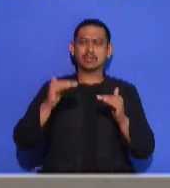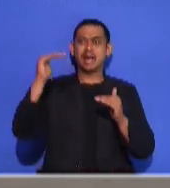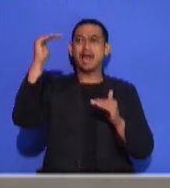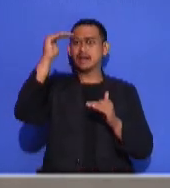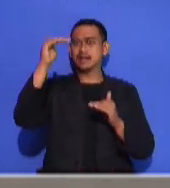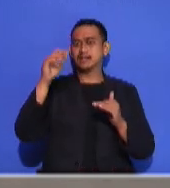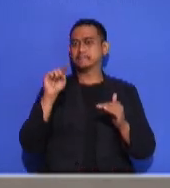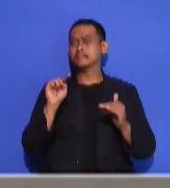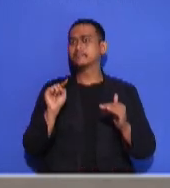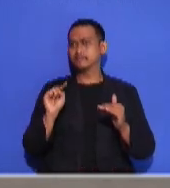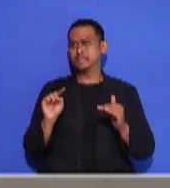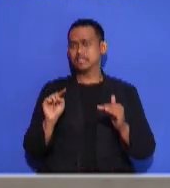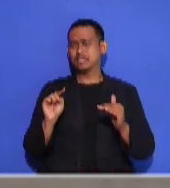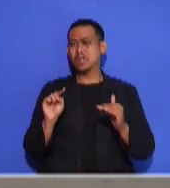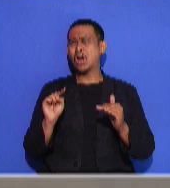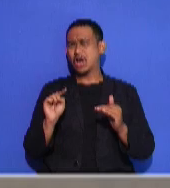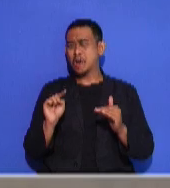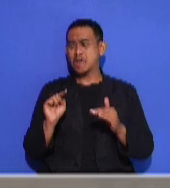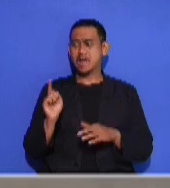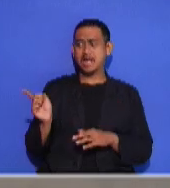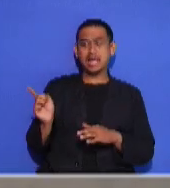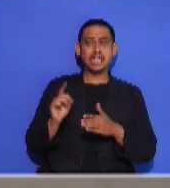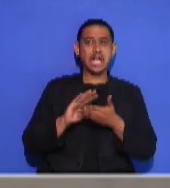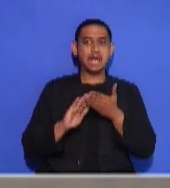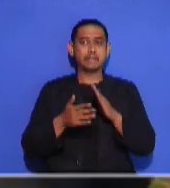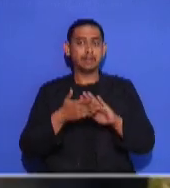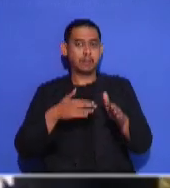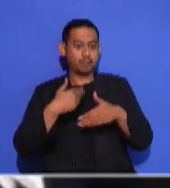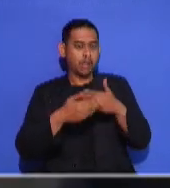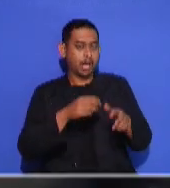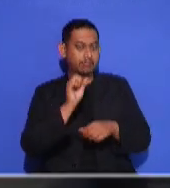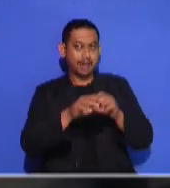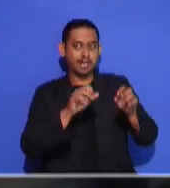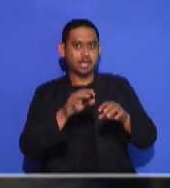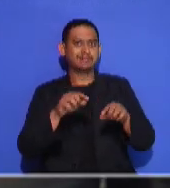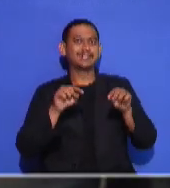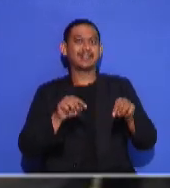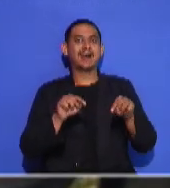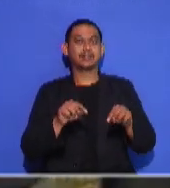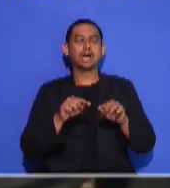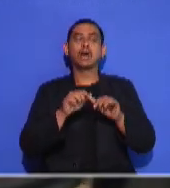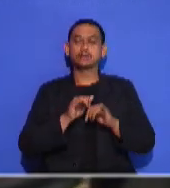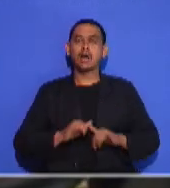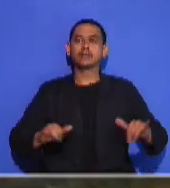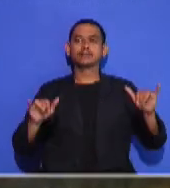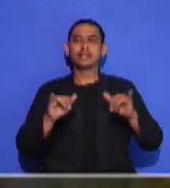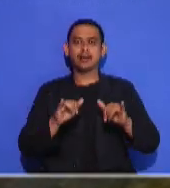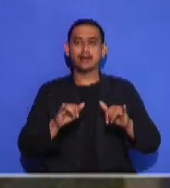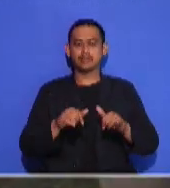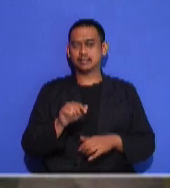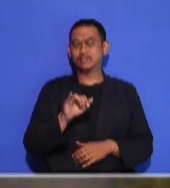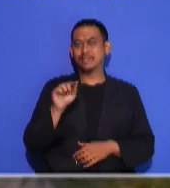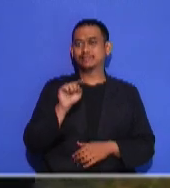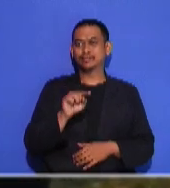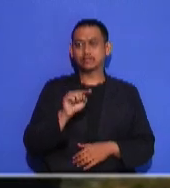meningkatkan komunitas-komunitas pengelolaan sampah di Kapan hew gotongroyong di jalan utama Mejing Kidul sepanjang 2 Km